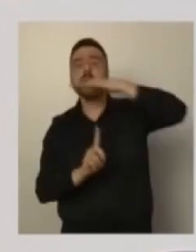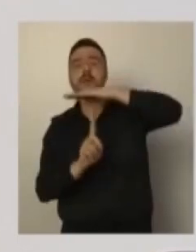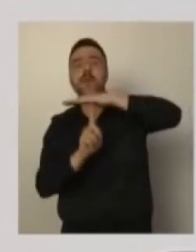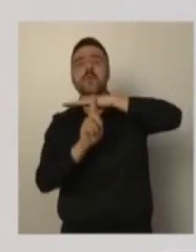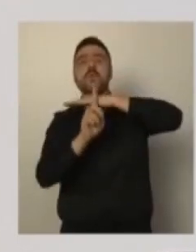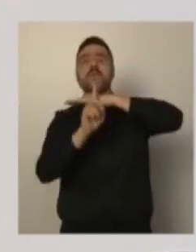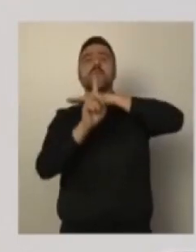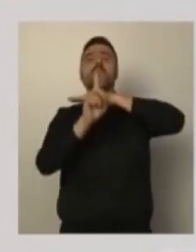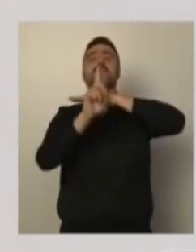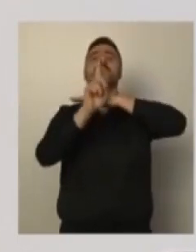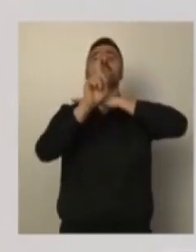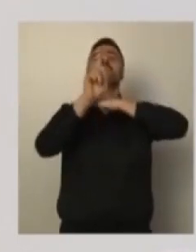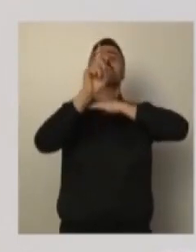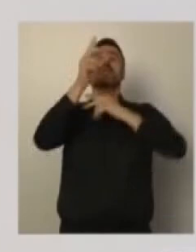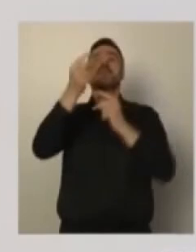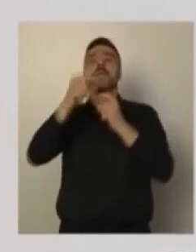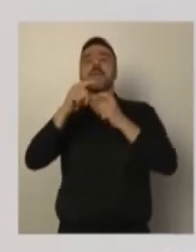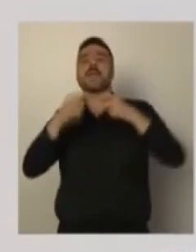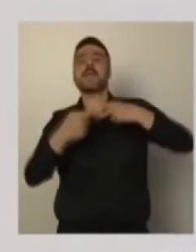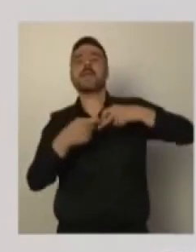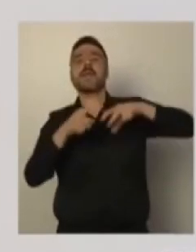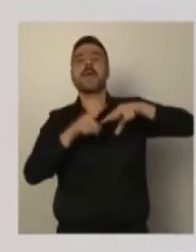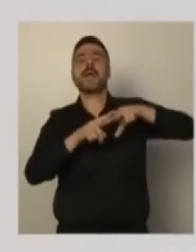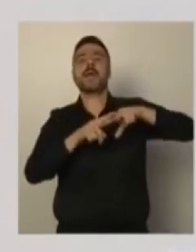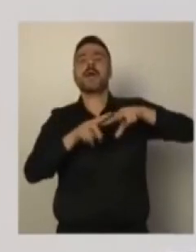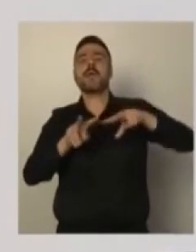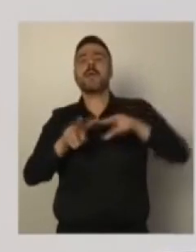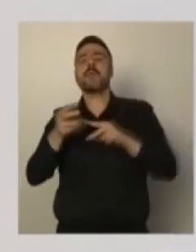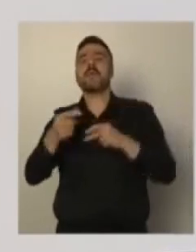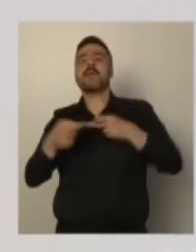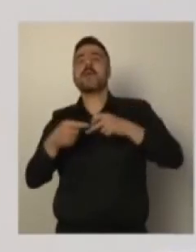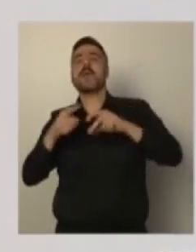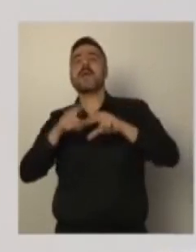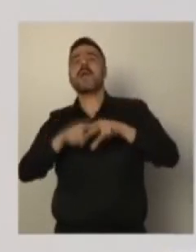yükseldiği İsra ve Miraç gecesidir.